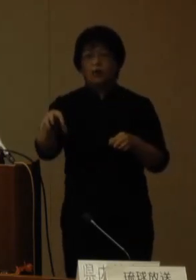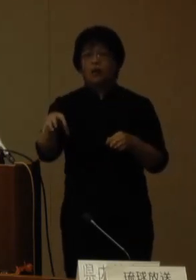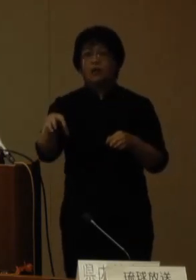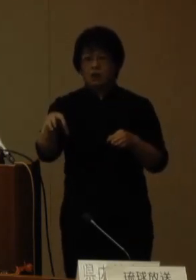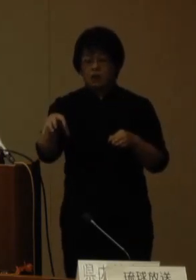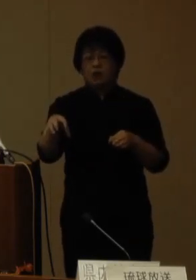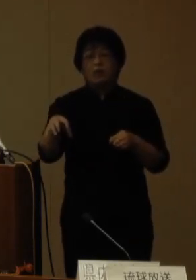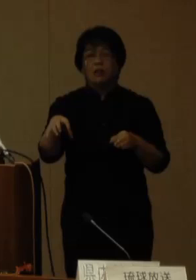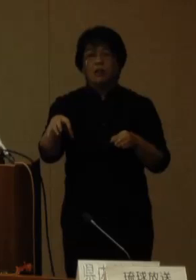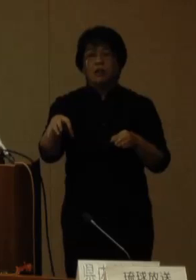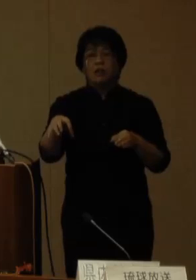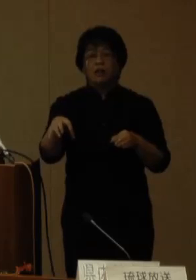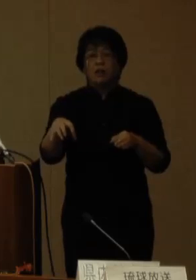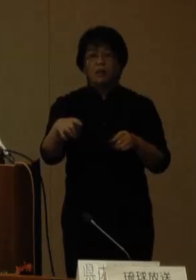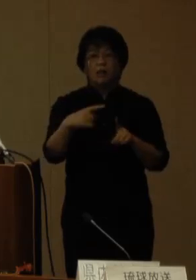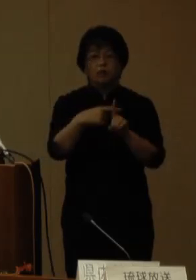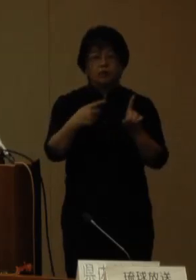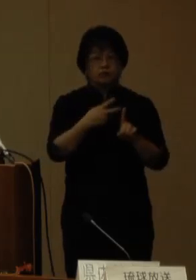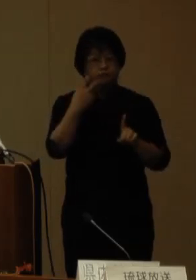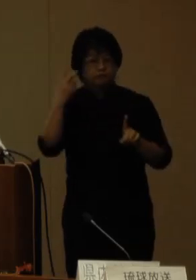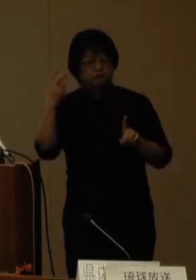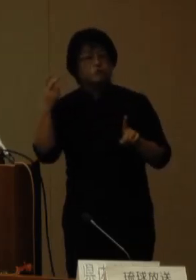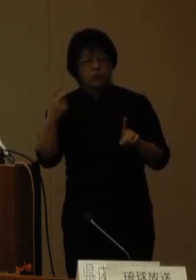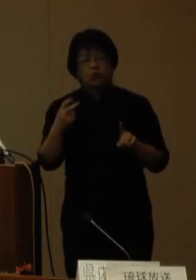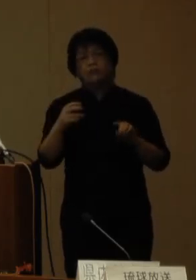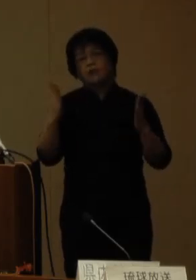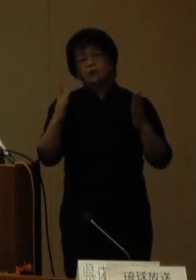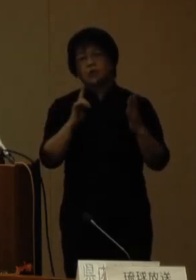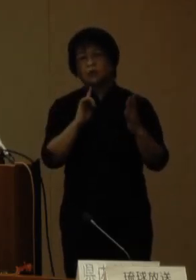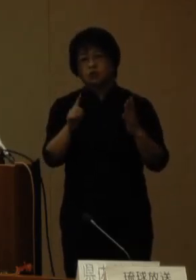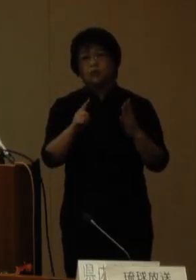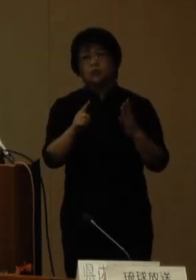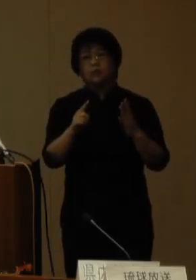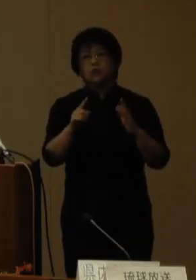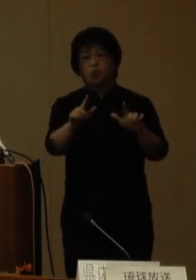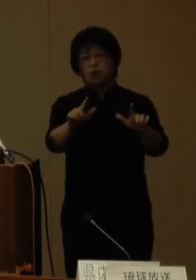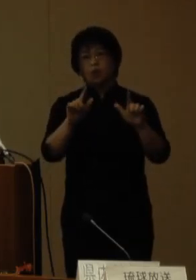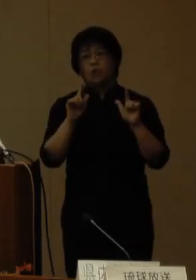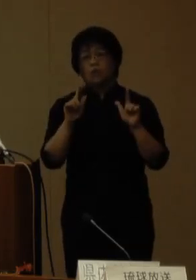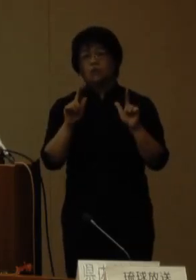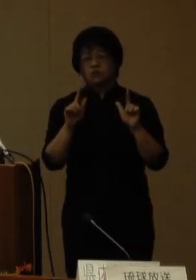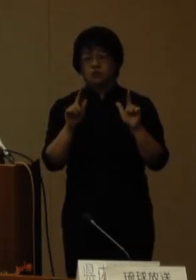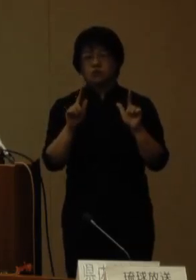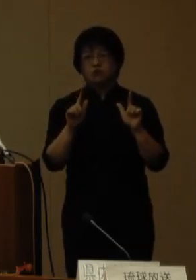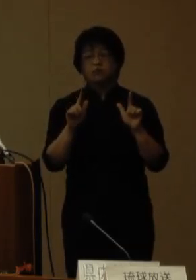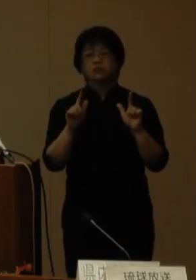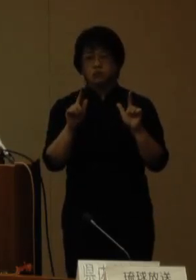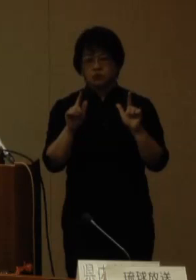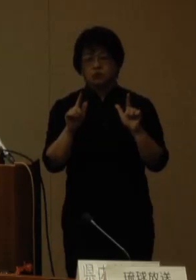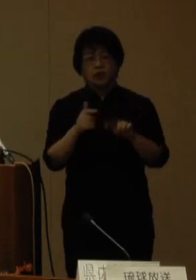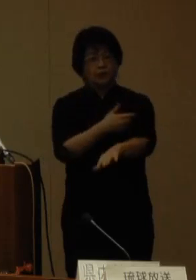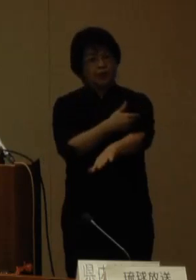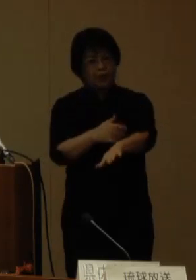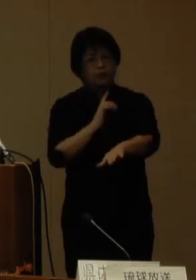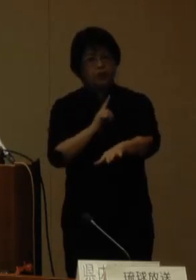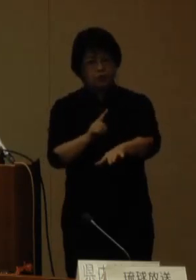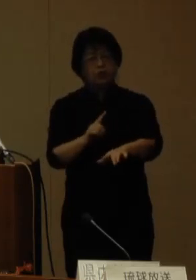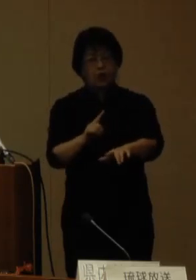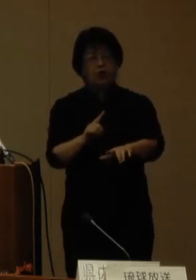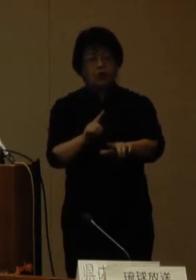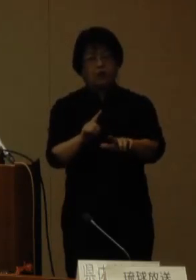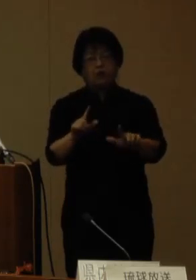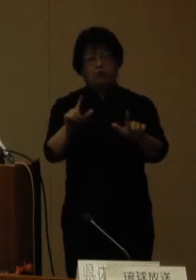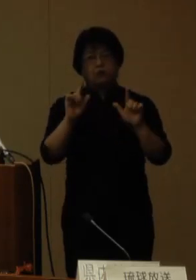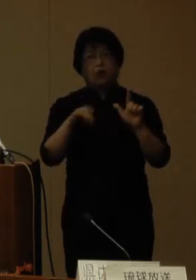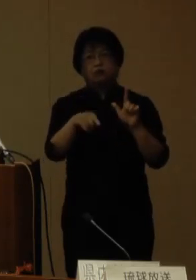その陽性者は発生していないというようなエビデンスといいますか、そういう報告